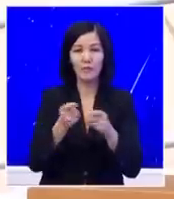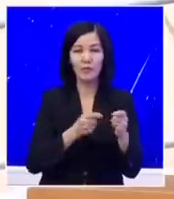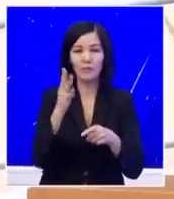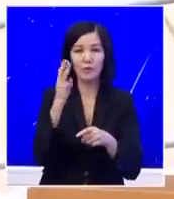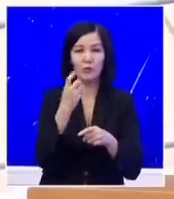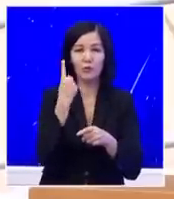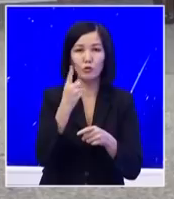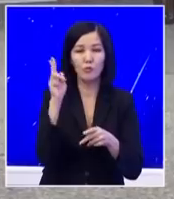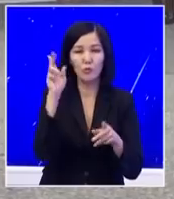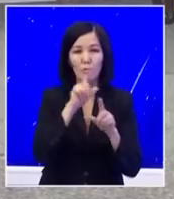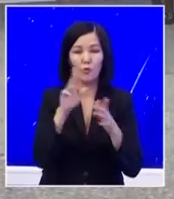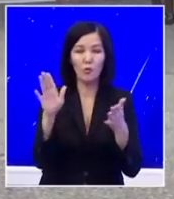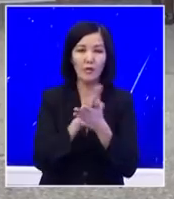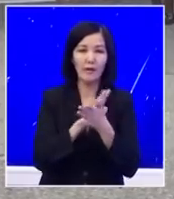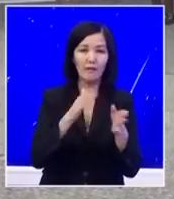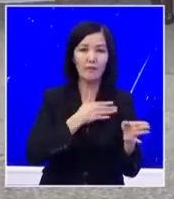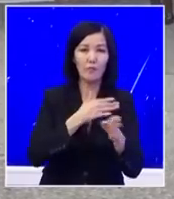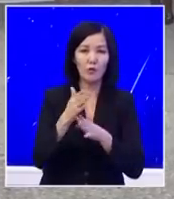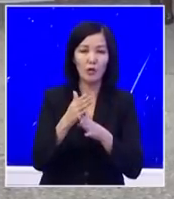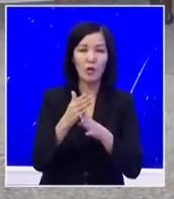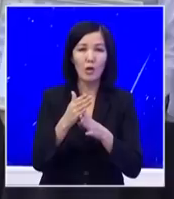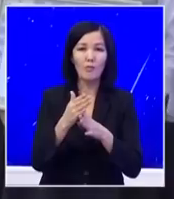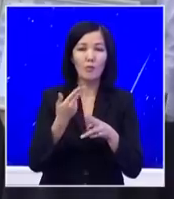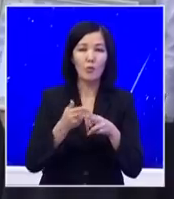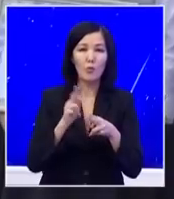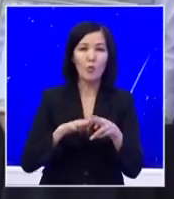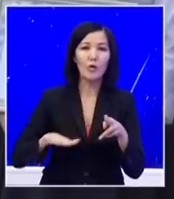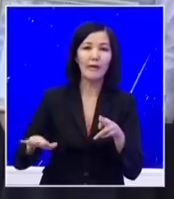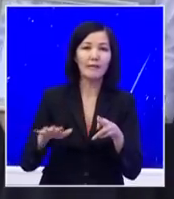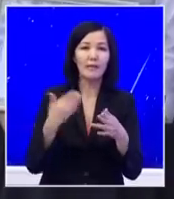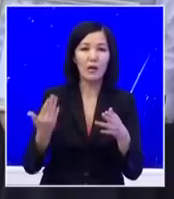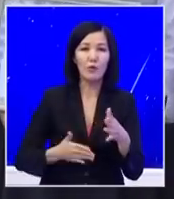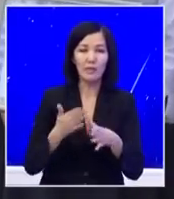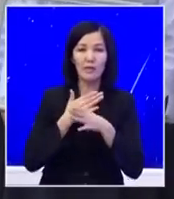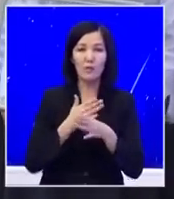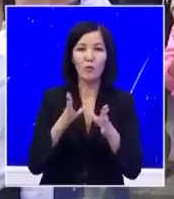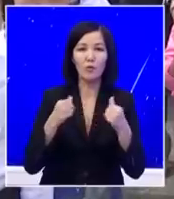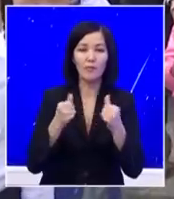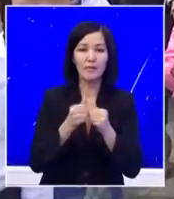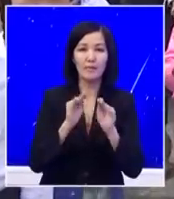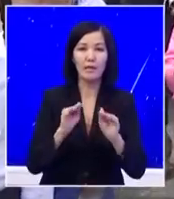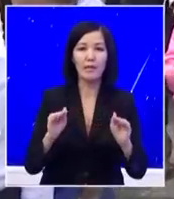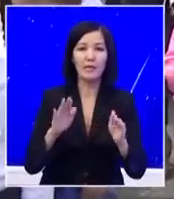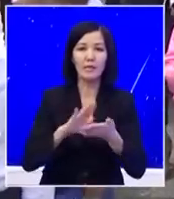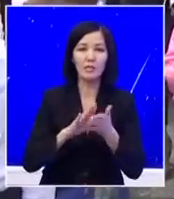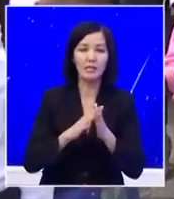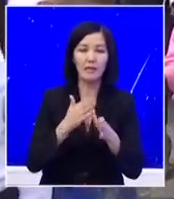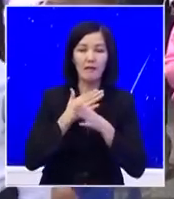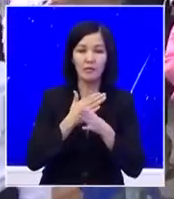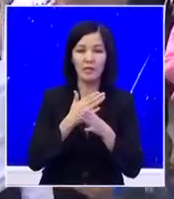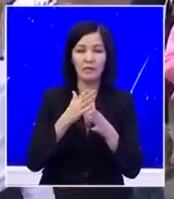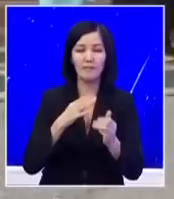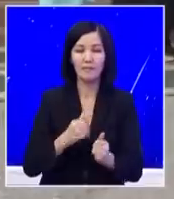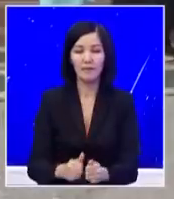облыс басшылығы 301 оқу грантын бөлген. Бұл өңірдегі әлеуметтік көмек алатын отбасы балаларына жасалған